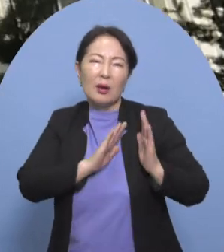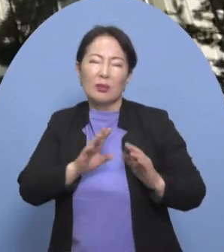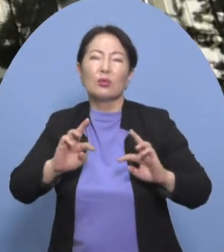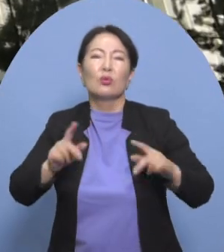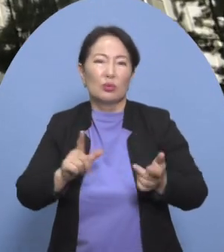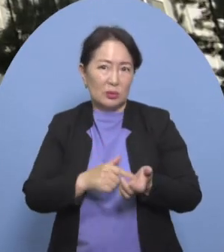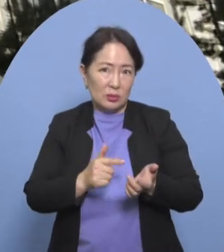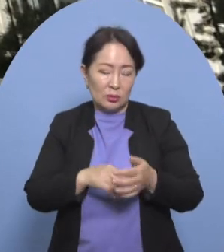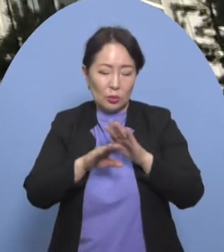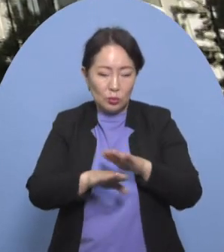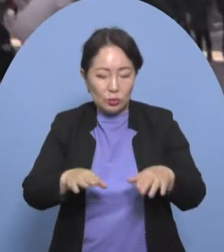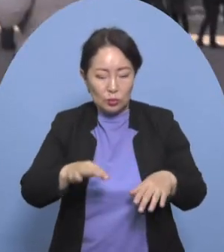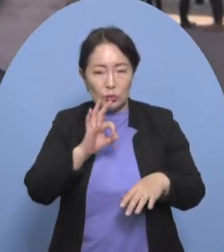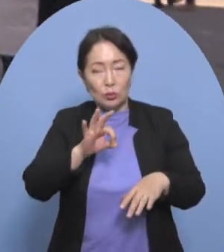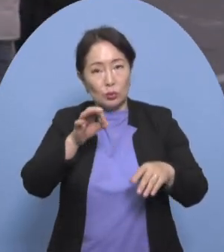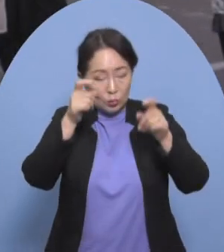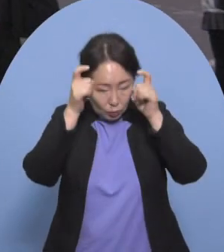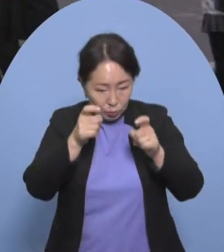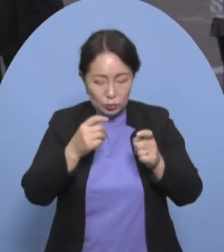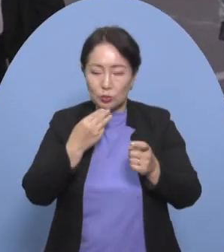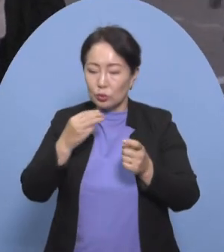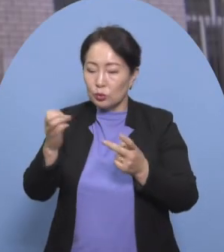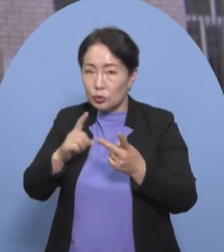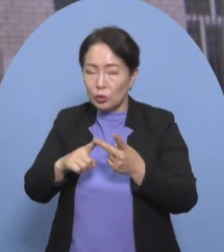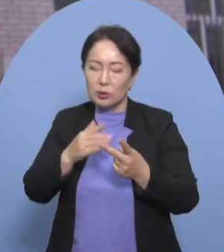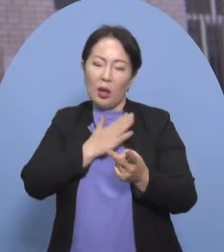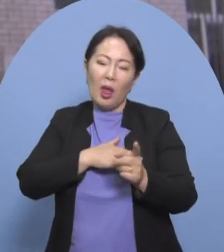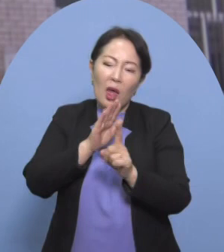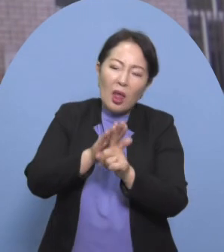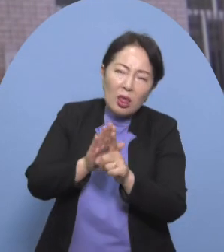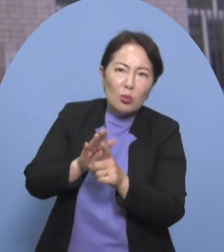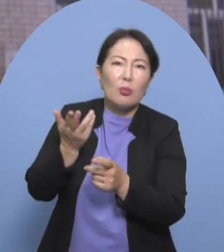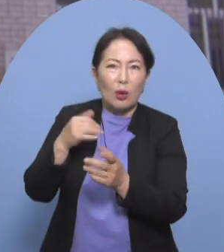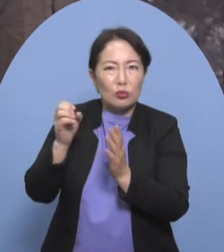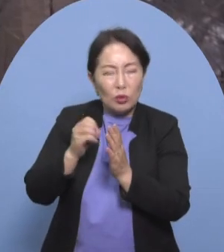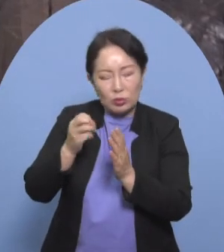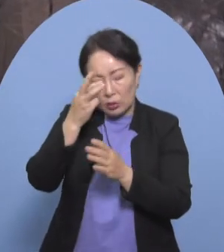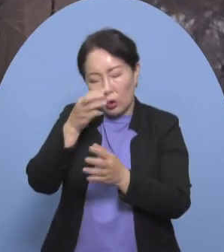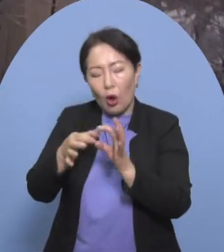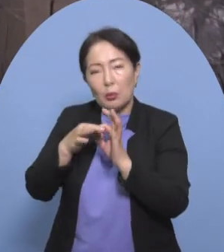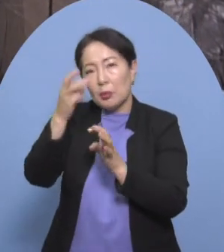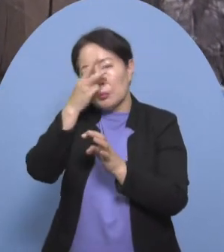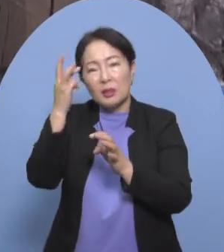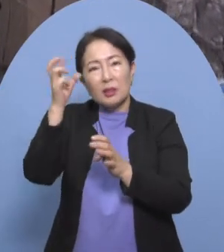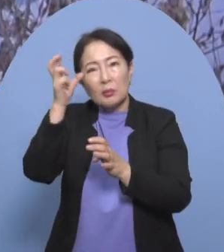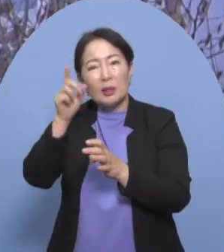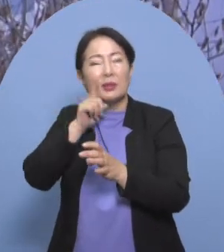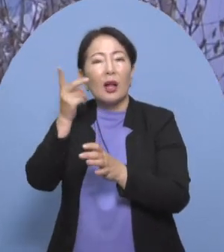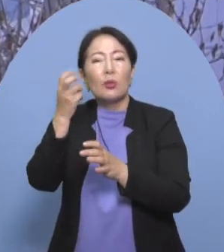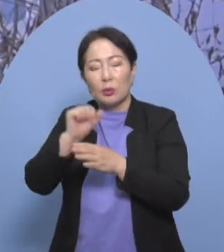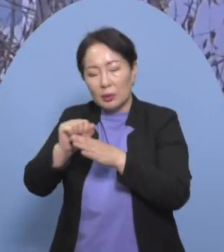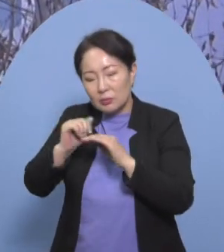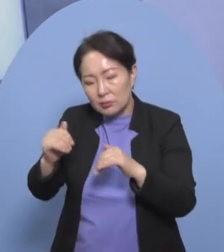за хүүхдийг зөв хүмүүжлэлтэй шударга ёсыг хүнлэг инэрэнгүй байхыг өөрийн үнэт зүйл болгосон мэдлэг боловсролтой залуу үеийг бэлтгэхэд дэмжлэг